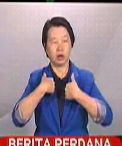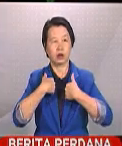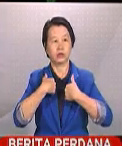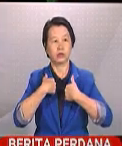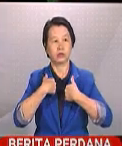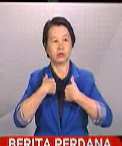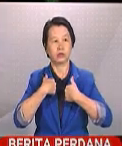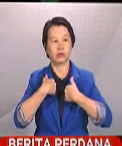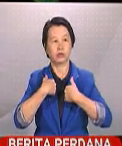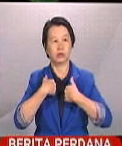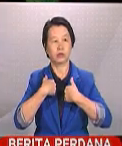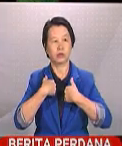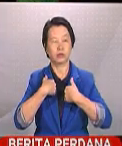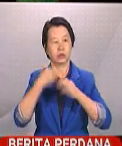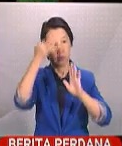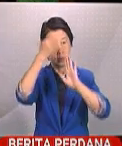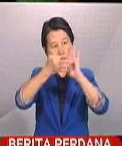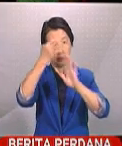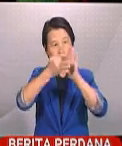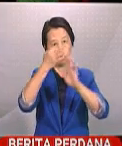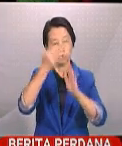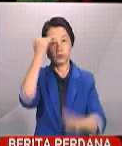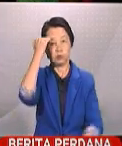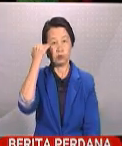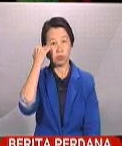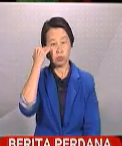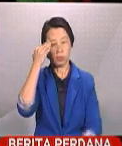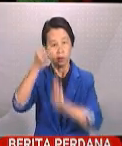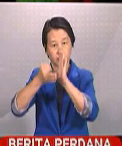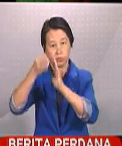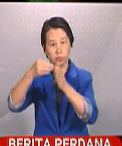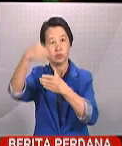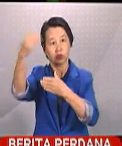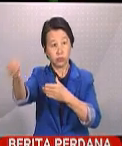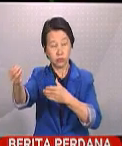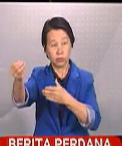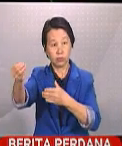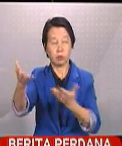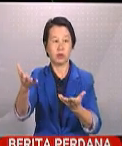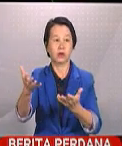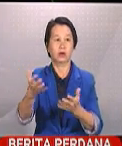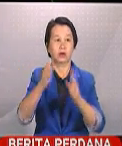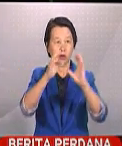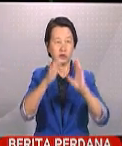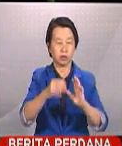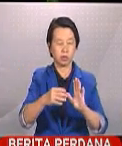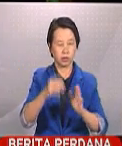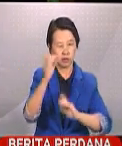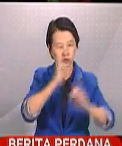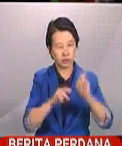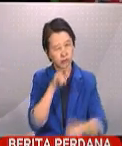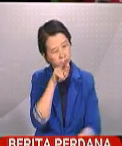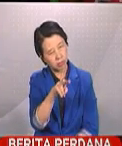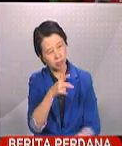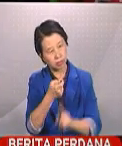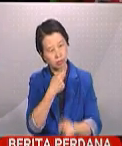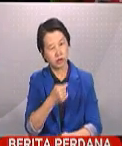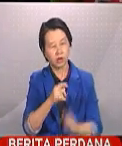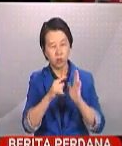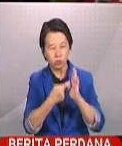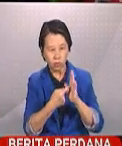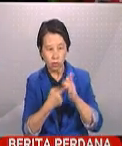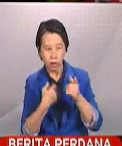macam contoh-contoh macam filem-filem Korea, filem-filem luar. Yang mana macam cara persembahannya pun kalau kita tengok dari mula tu